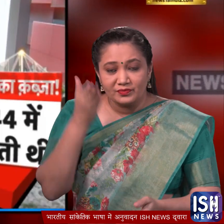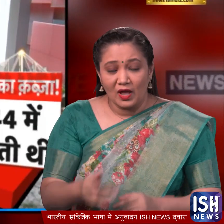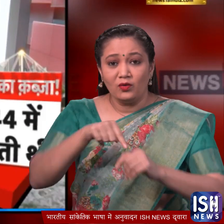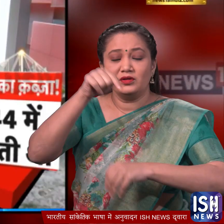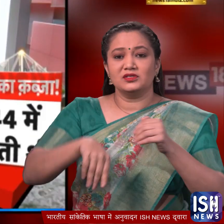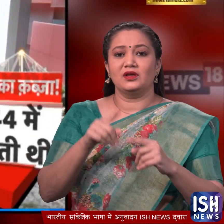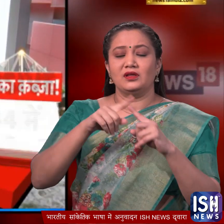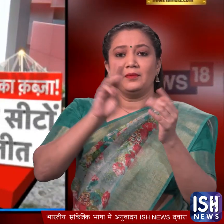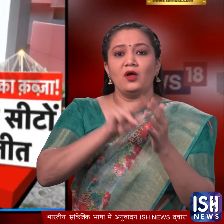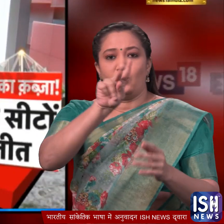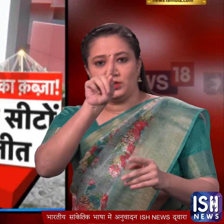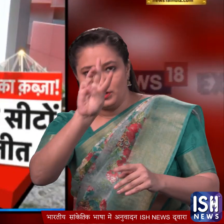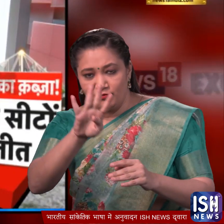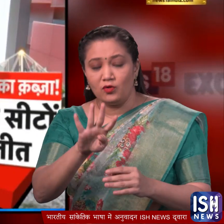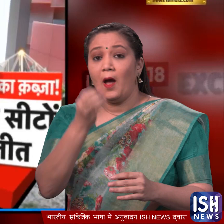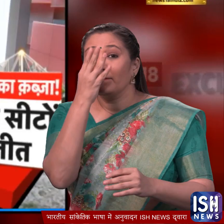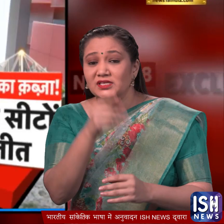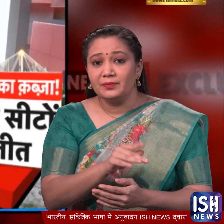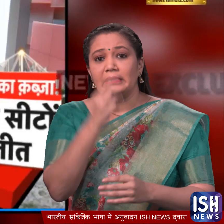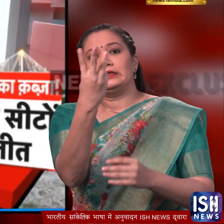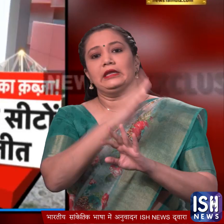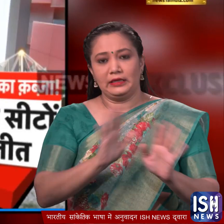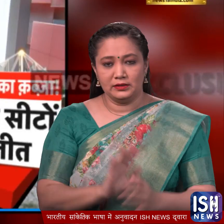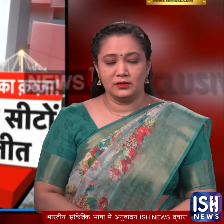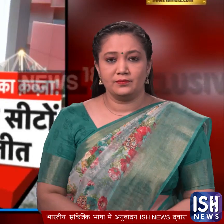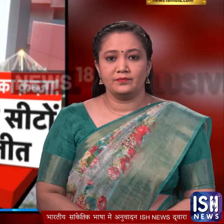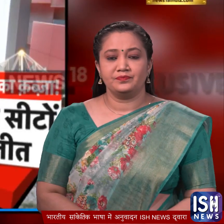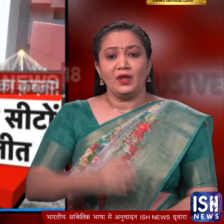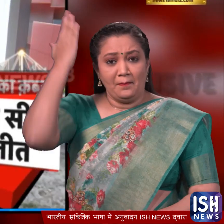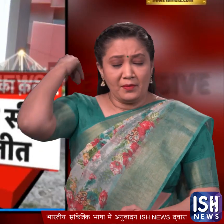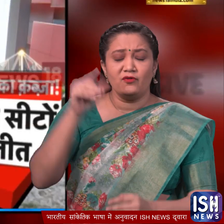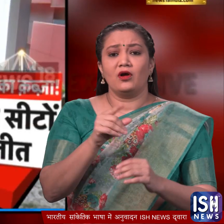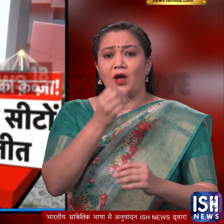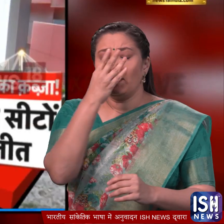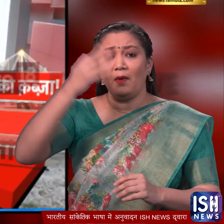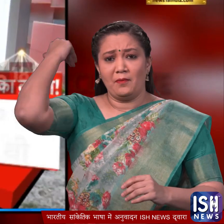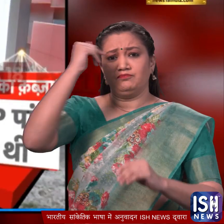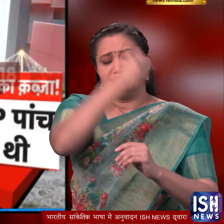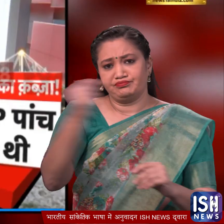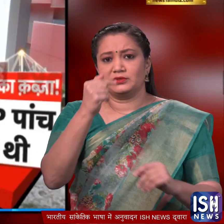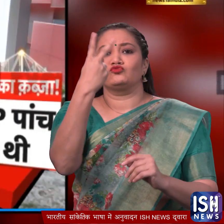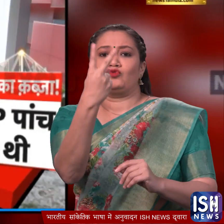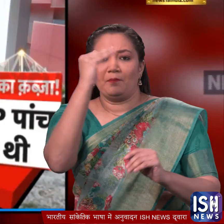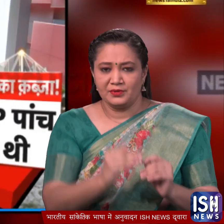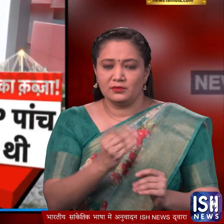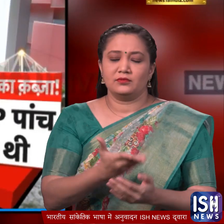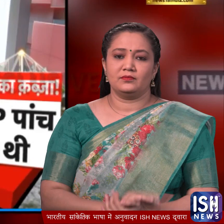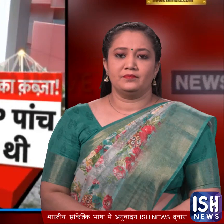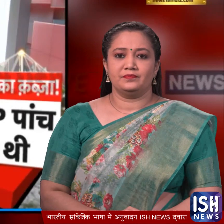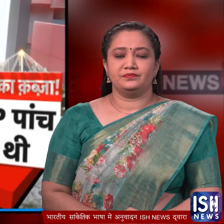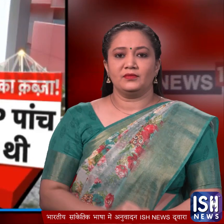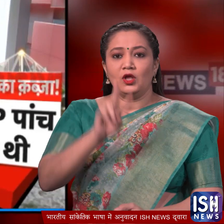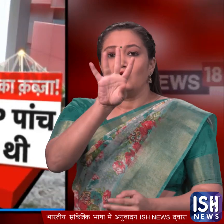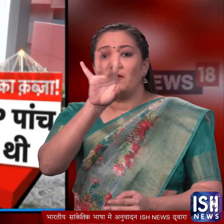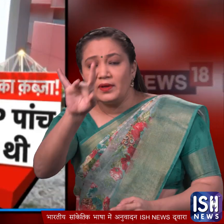थी। इस बार के चुनाव में टीएमसी को 134 और बीजेपी को 3 सीटों पर जीत मिली। बीजेपी को इस बार पिछले चुनाव से 2 सीटें कम